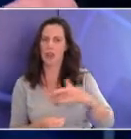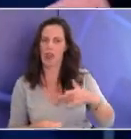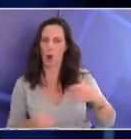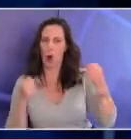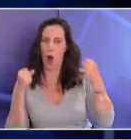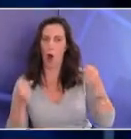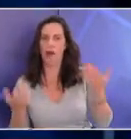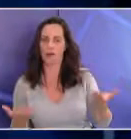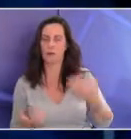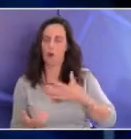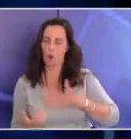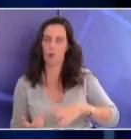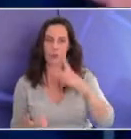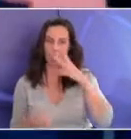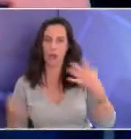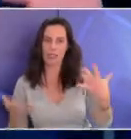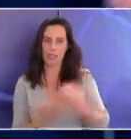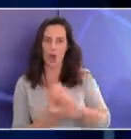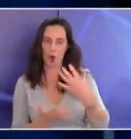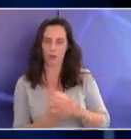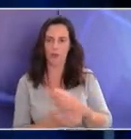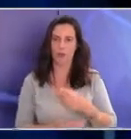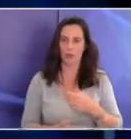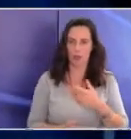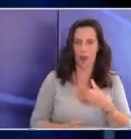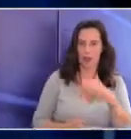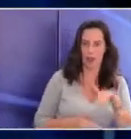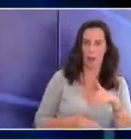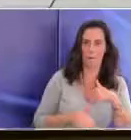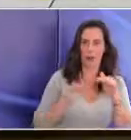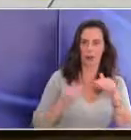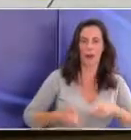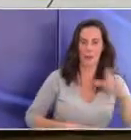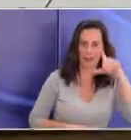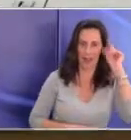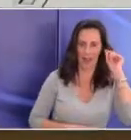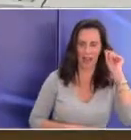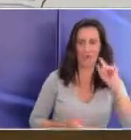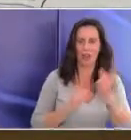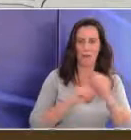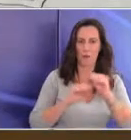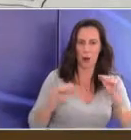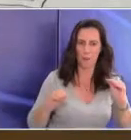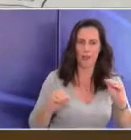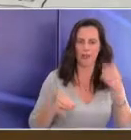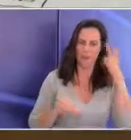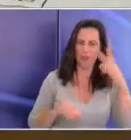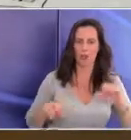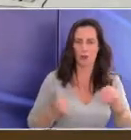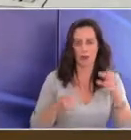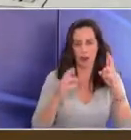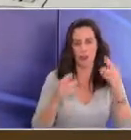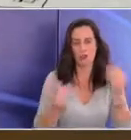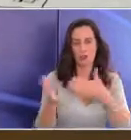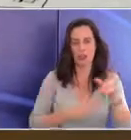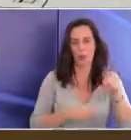האוהדים, כאוהדים, והם רוצים לראות נכון, הצלחות. רגע, ואני גם רוצה לומר שאני מאחלת למכבי תל אביב, הם החליפו מאמן, אני מנה שהם מתאמצים, אז אני מקווה